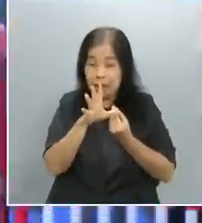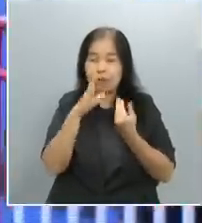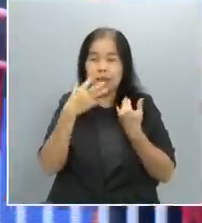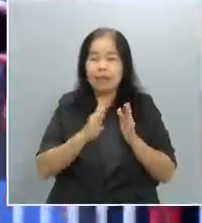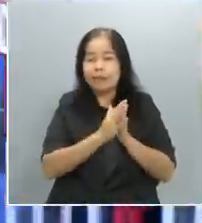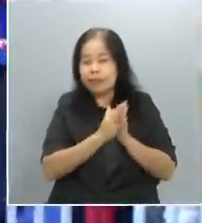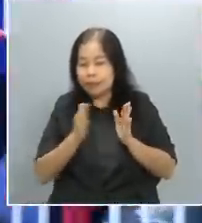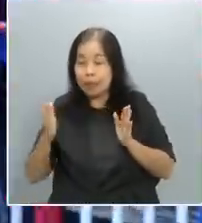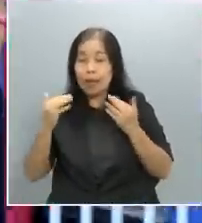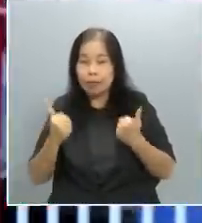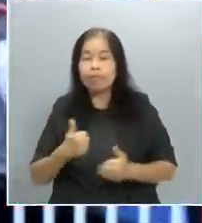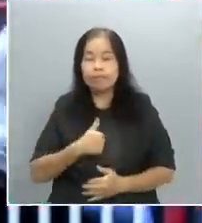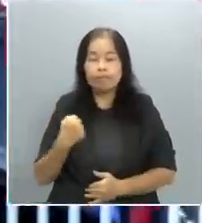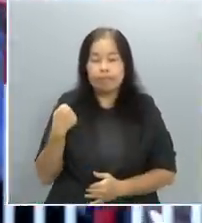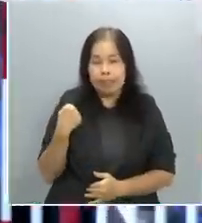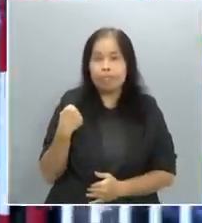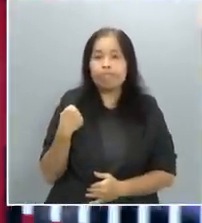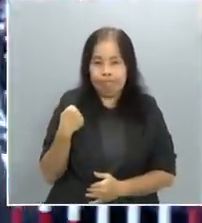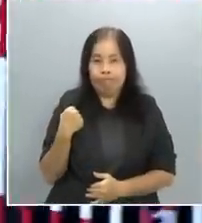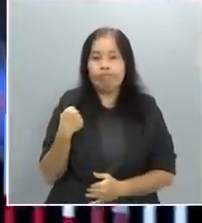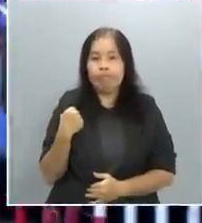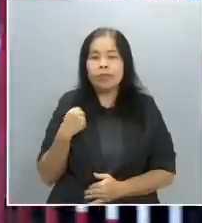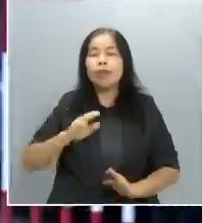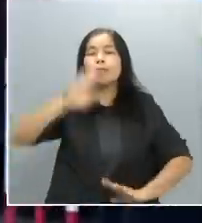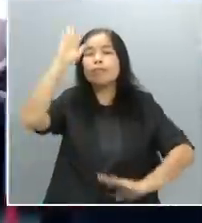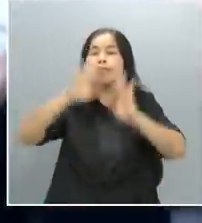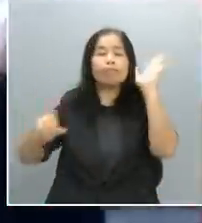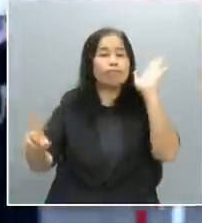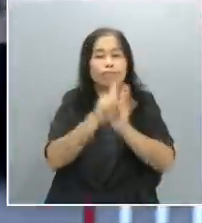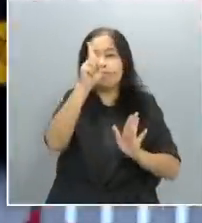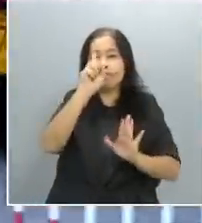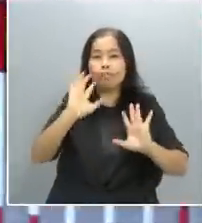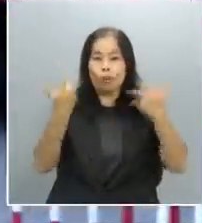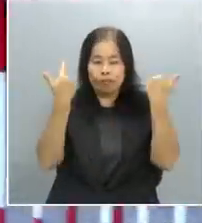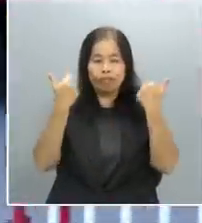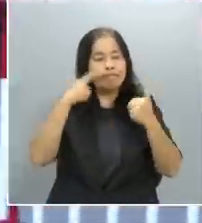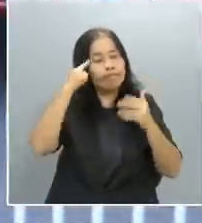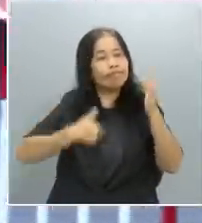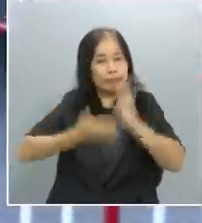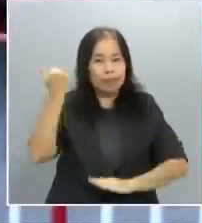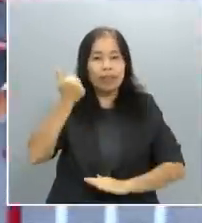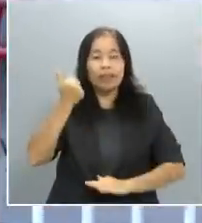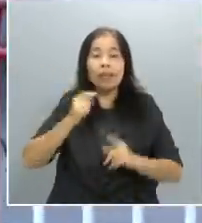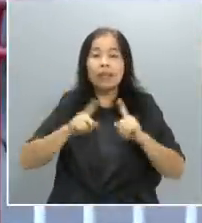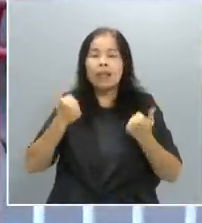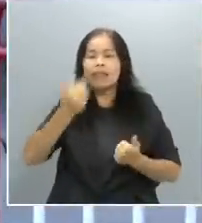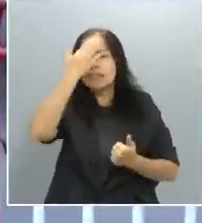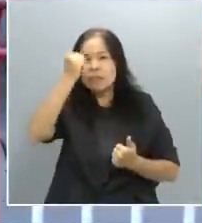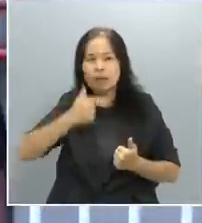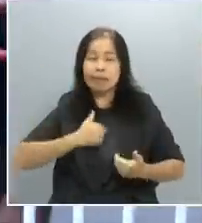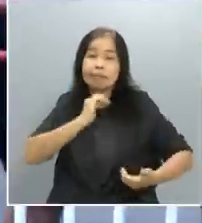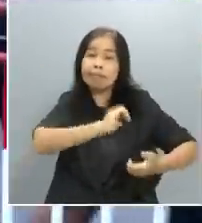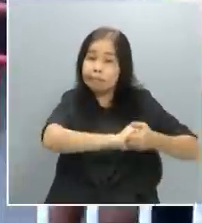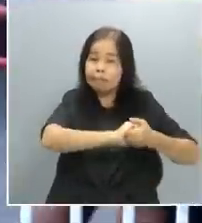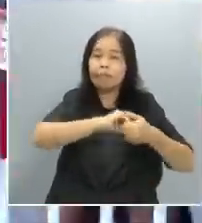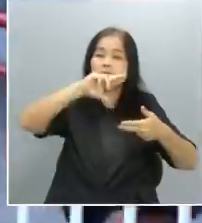อกมั่นใจโหวตครั้งเดียวผ่านส่วนสถานการณ์ที่จำเป็นต้องจับมือกับพรรคพลังประชารัฐและรวมไทยสร้างช